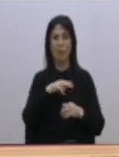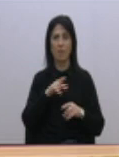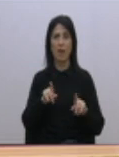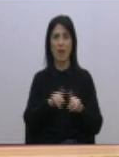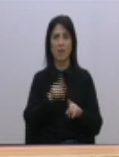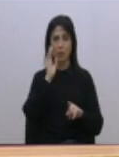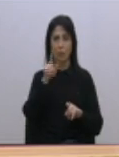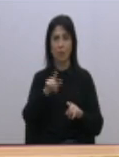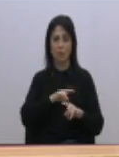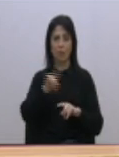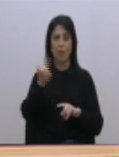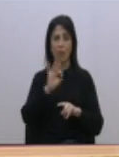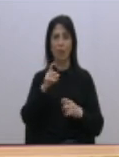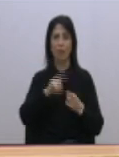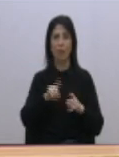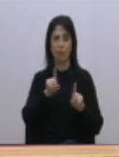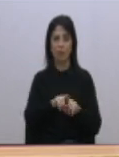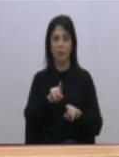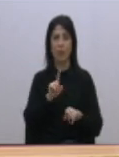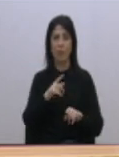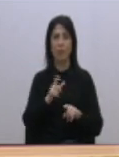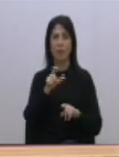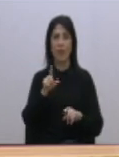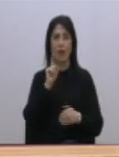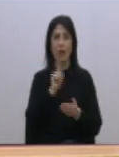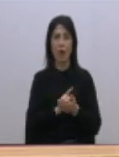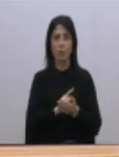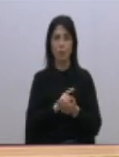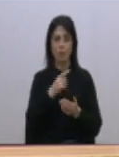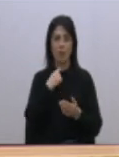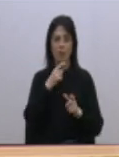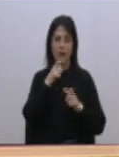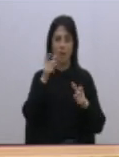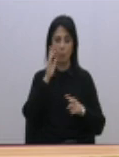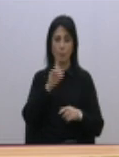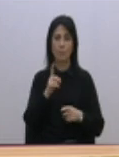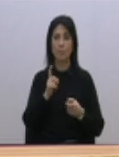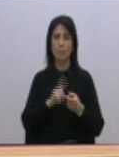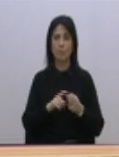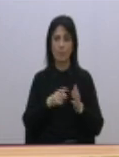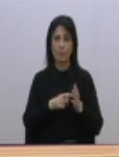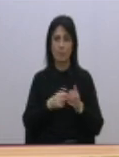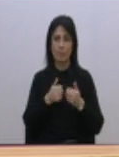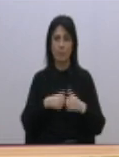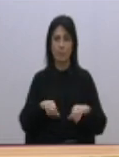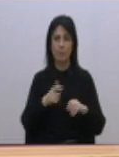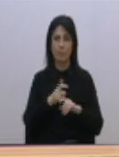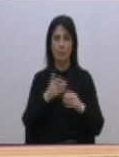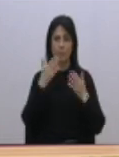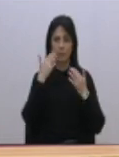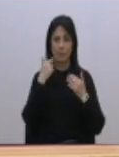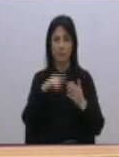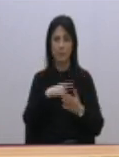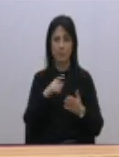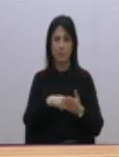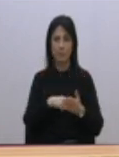ასე მოხდება ამ ფრენებთან დაკავშირებითაც, იმიტომ რომ ხალხი აუცილებლად თავის ხმას აღიმაღლებს. Ეხლა რაც შეეხება საგამოძიებო კომისიას, ძალიან მარტივია საკითხი